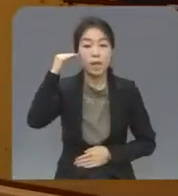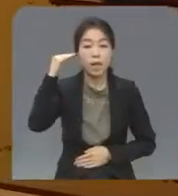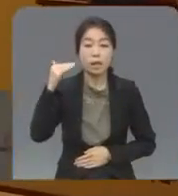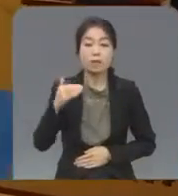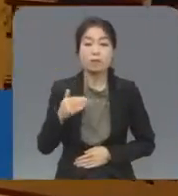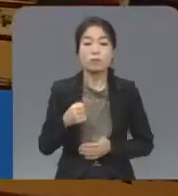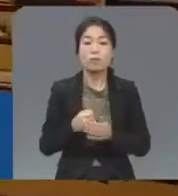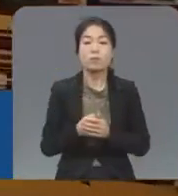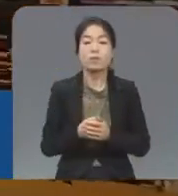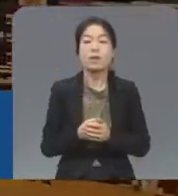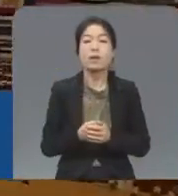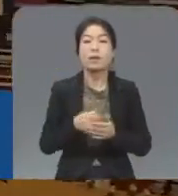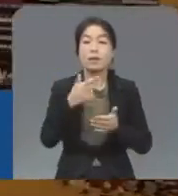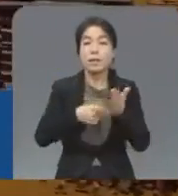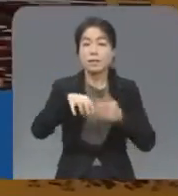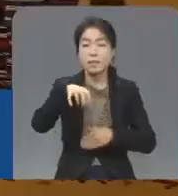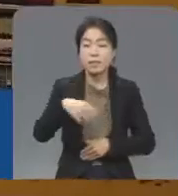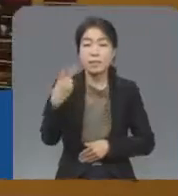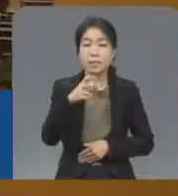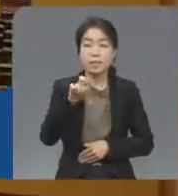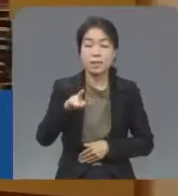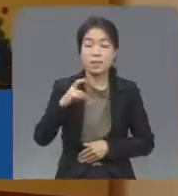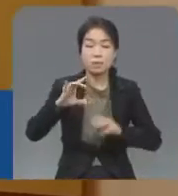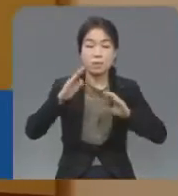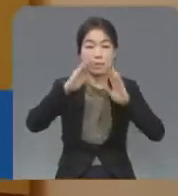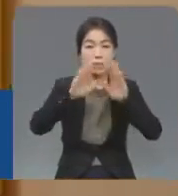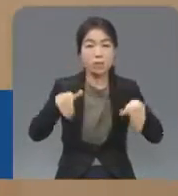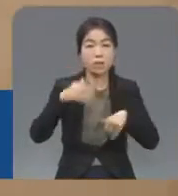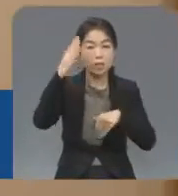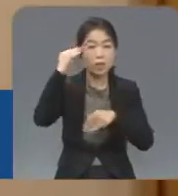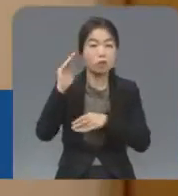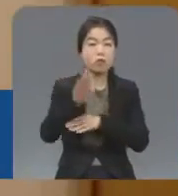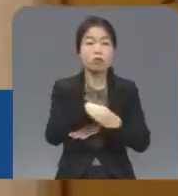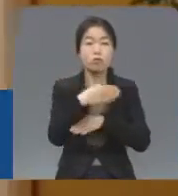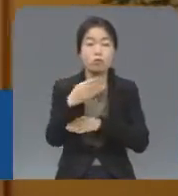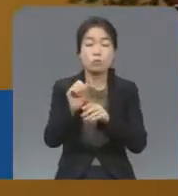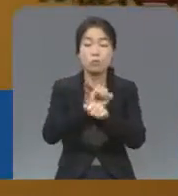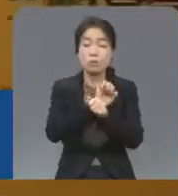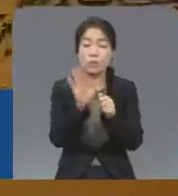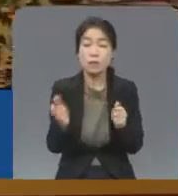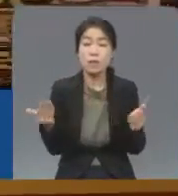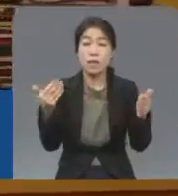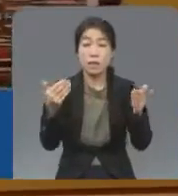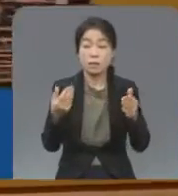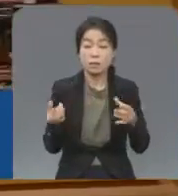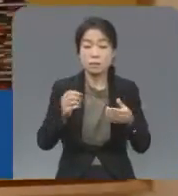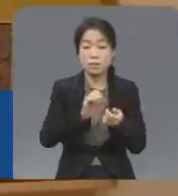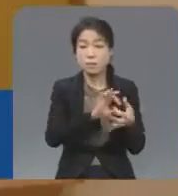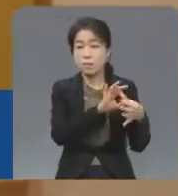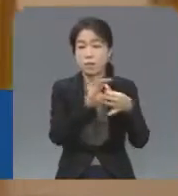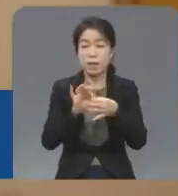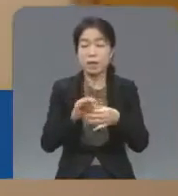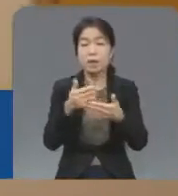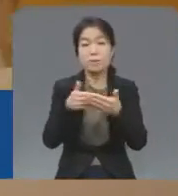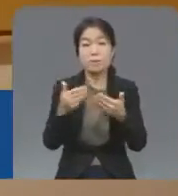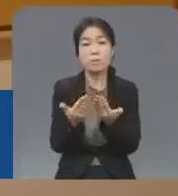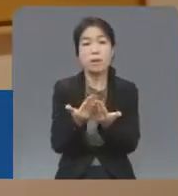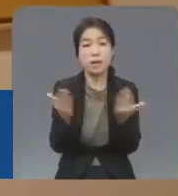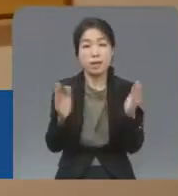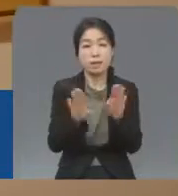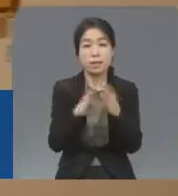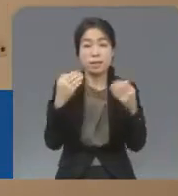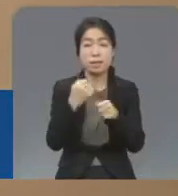한국민화뮤지엄이 강진에서 2021 전남 국제수묵 비엔날레와 연계한 수묵을 담은 민화전을 개최합니다. 이번